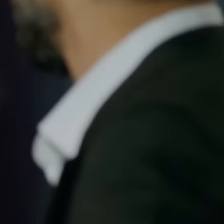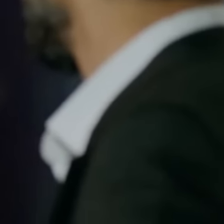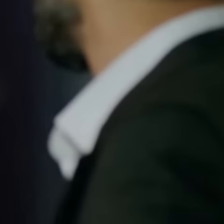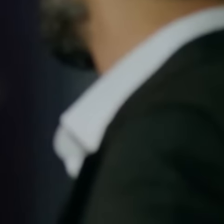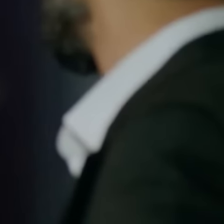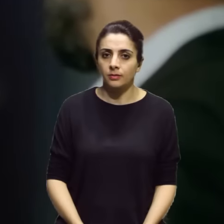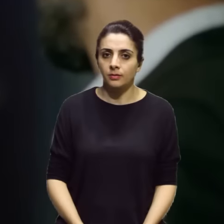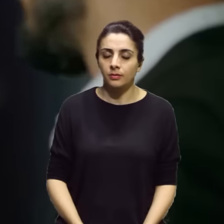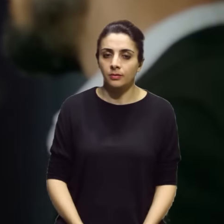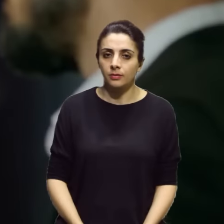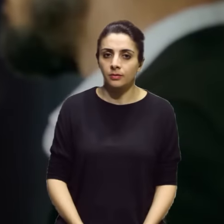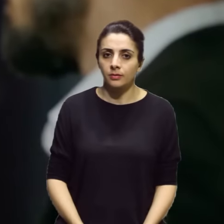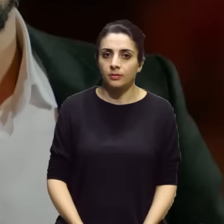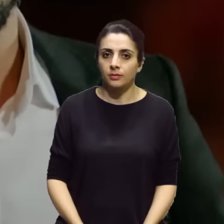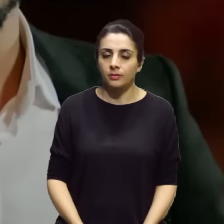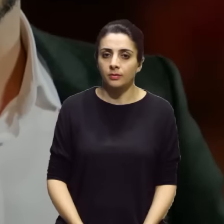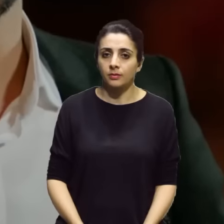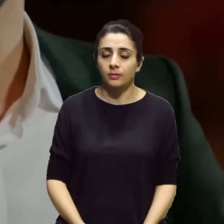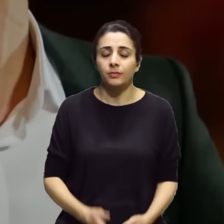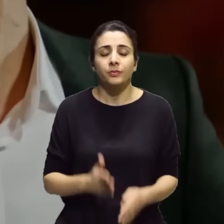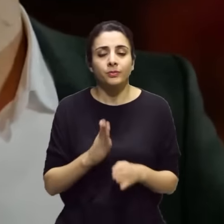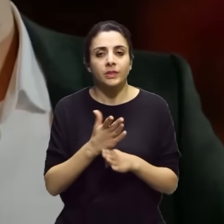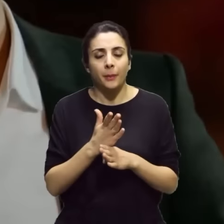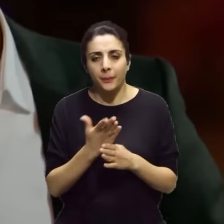Reyhan cevap ver diye ısrarla başını sallıyor. Çünkü